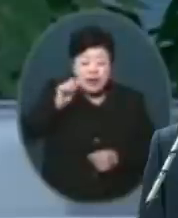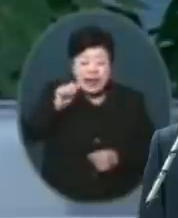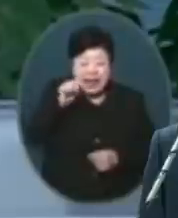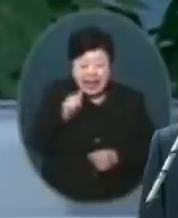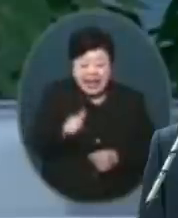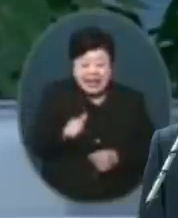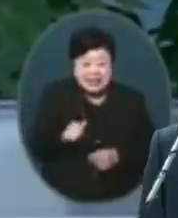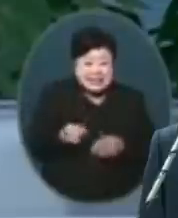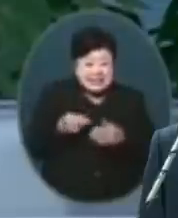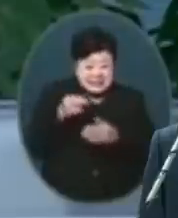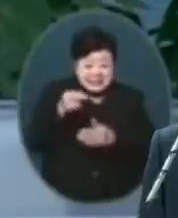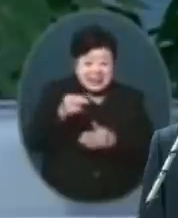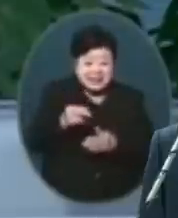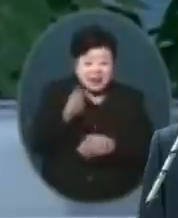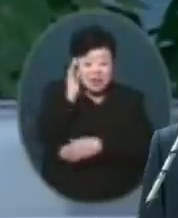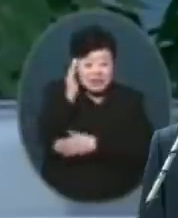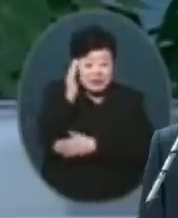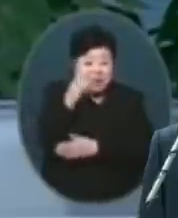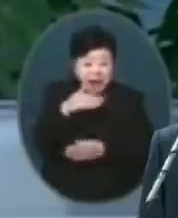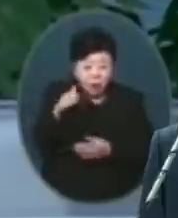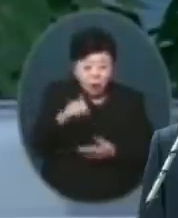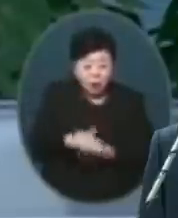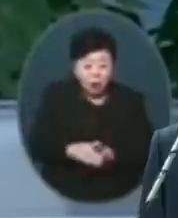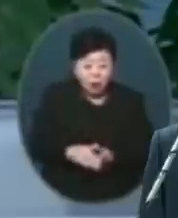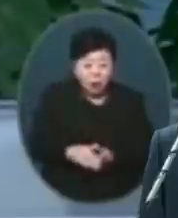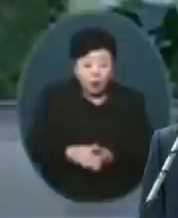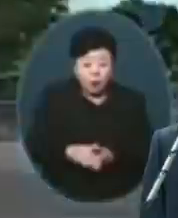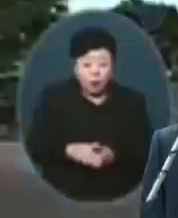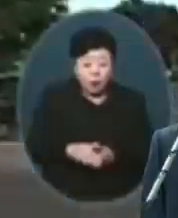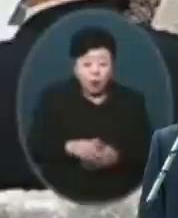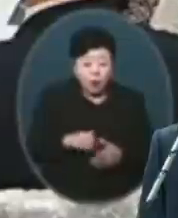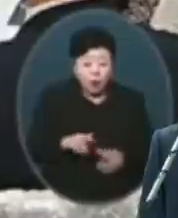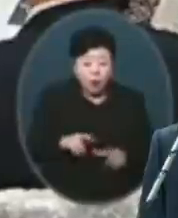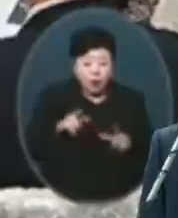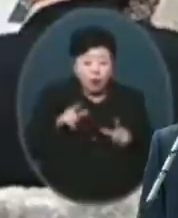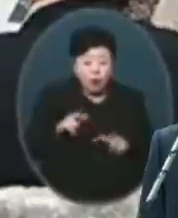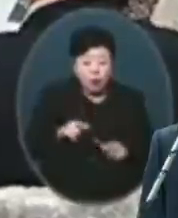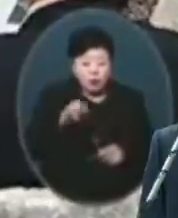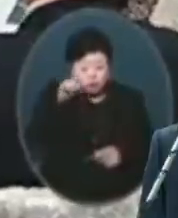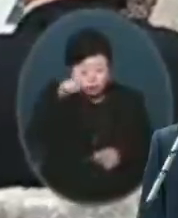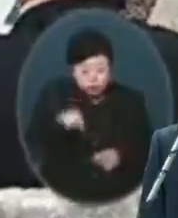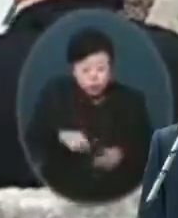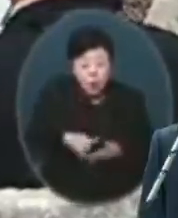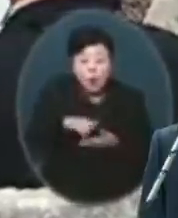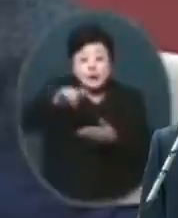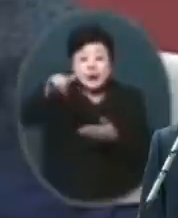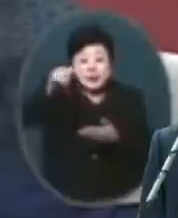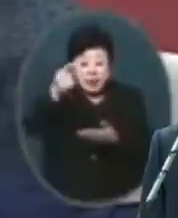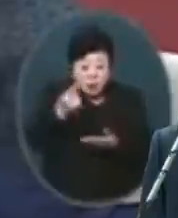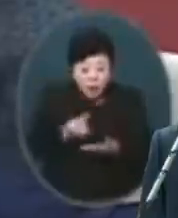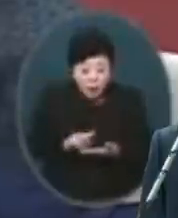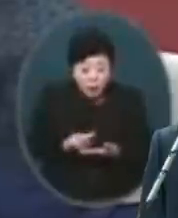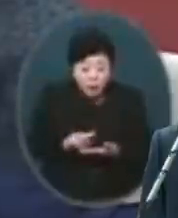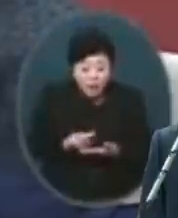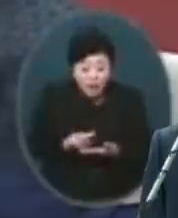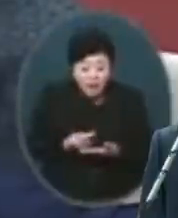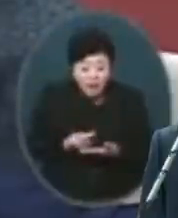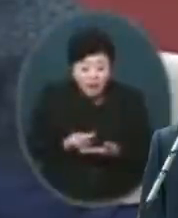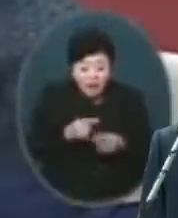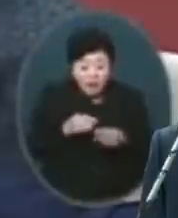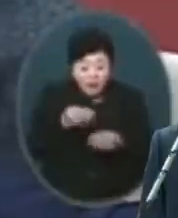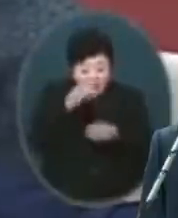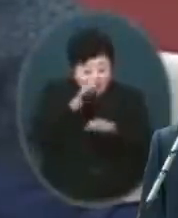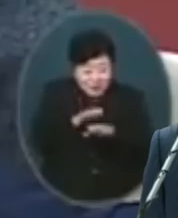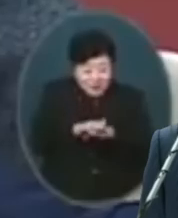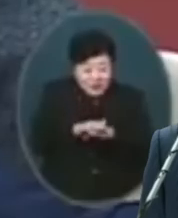가서 집회를 인도하고 또 동부로 비행기를 타고 건너가서 교회